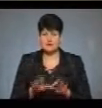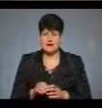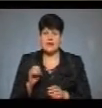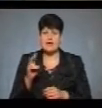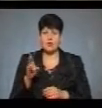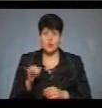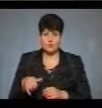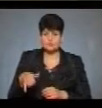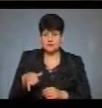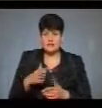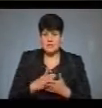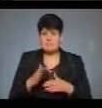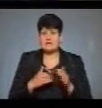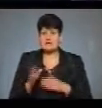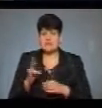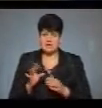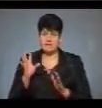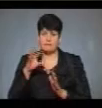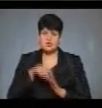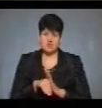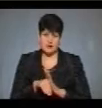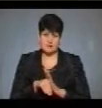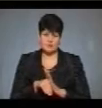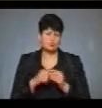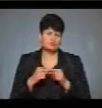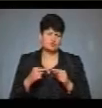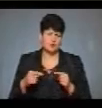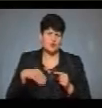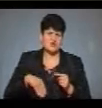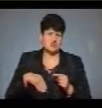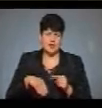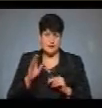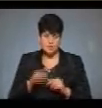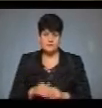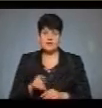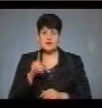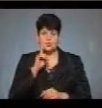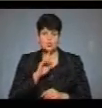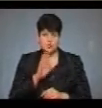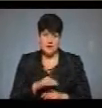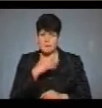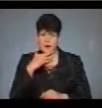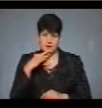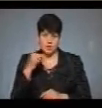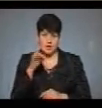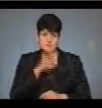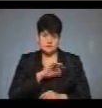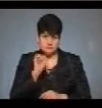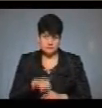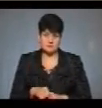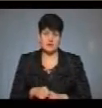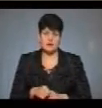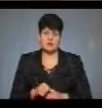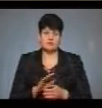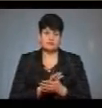Екоторба є надзвичайно практичною, вона вміщається в будь-яку кишеню, вона є зручною, багаторазового використання,